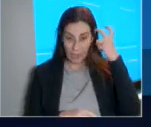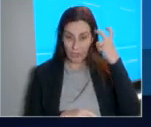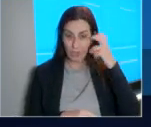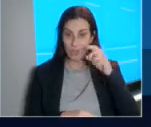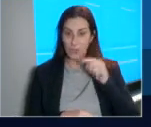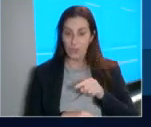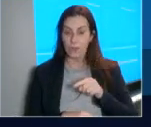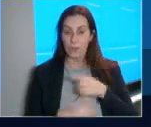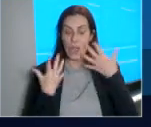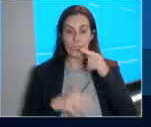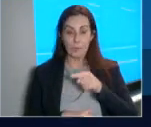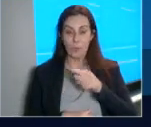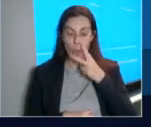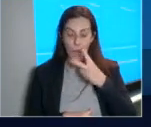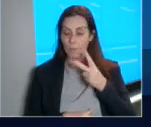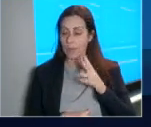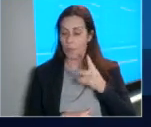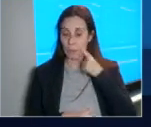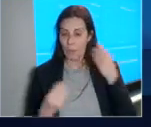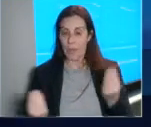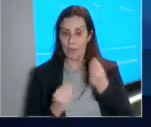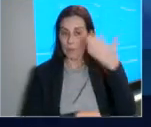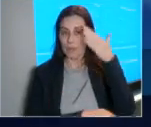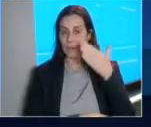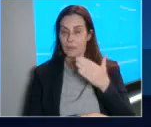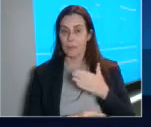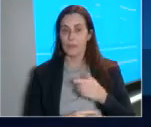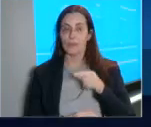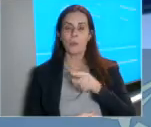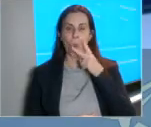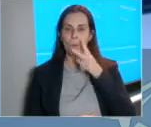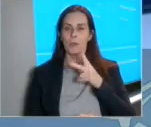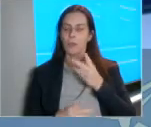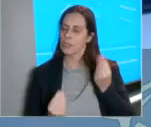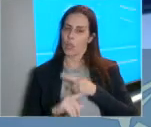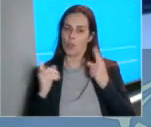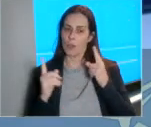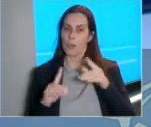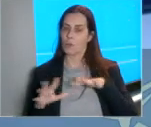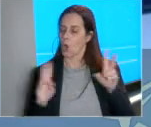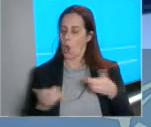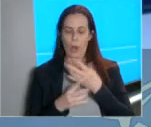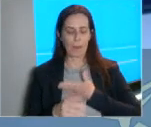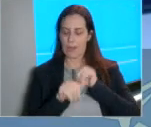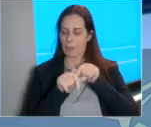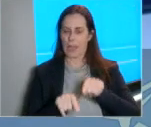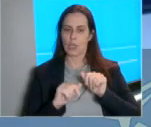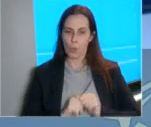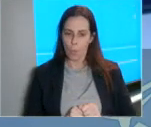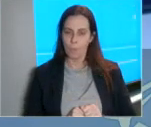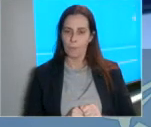המשותפת, שהנרטיב שהם רואים, האופי שהם רואים של המדינה, הספיריט של המדינה, הם רואים אותו באופן שונה, ממשלה לא יכולה להישען על הדבר